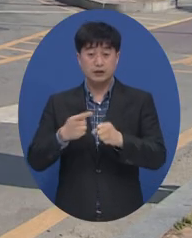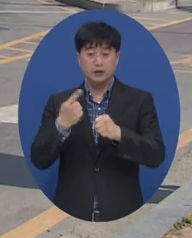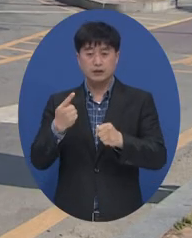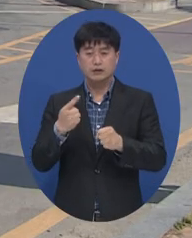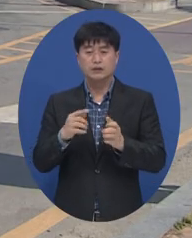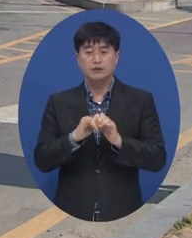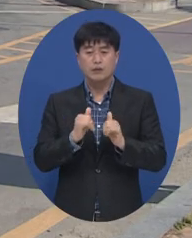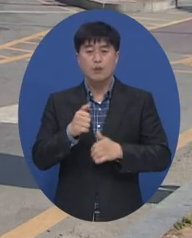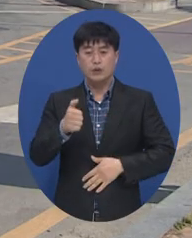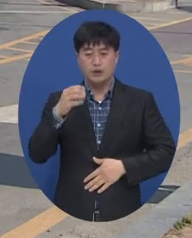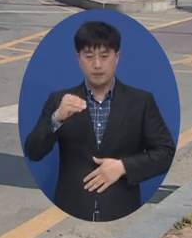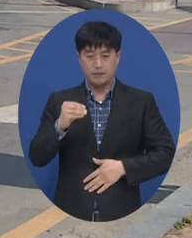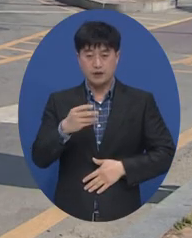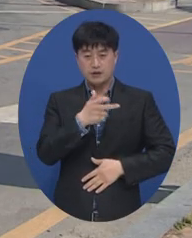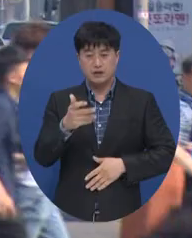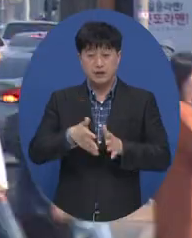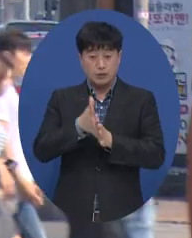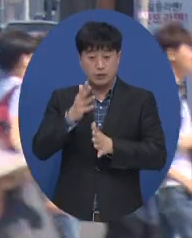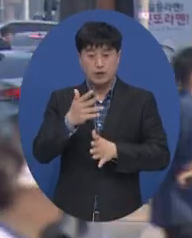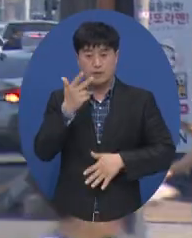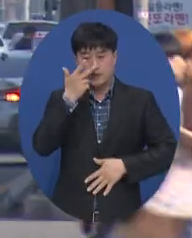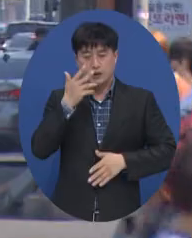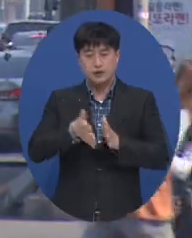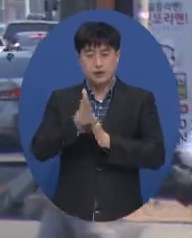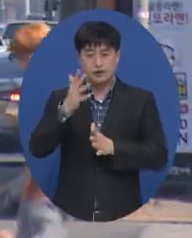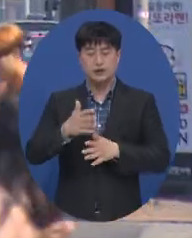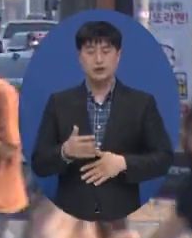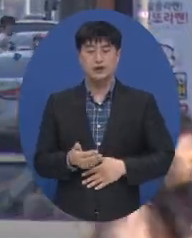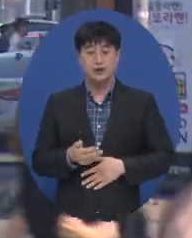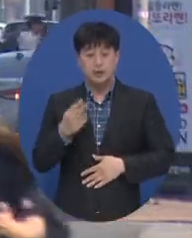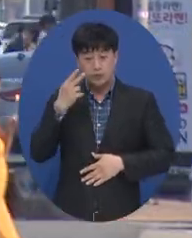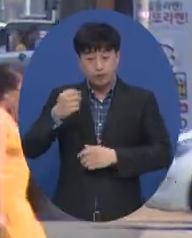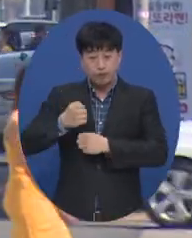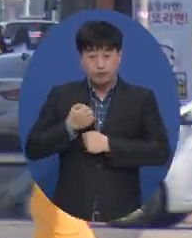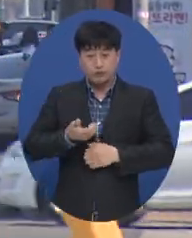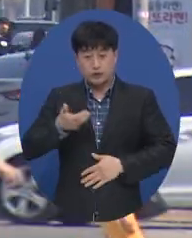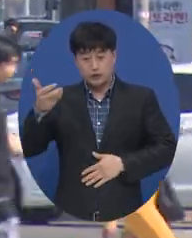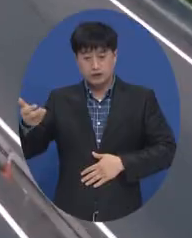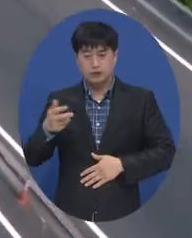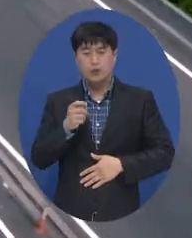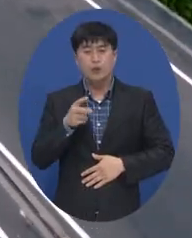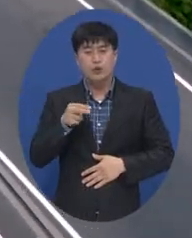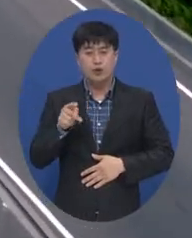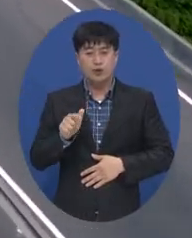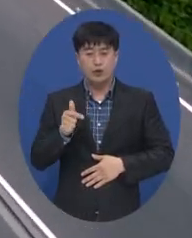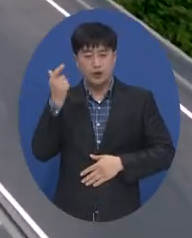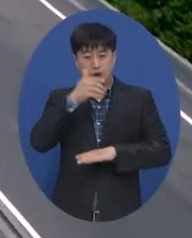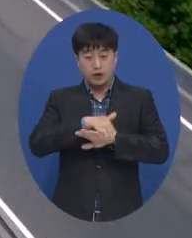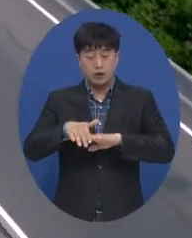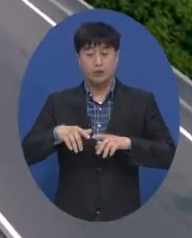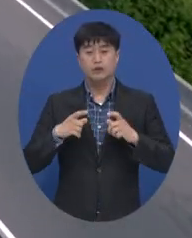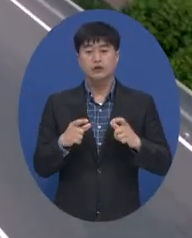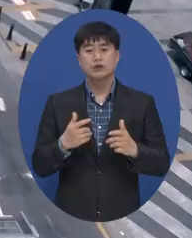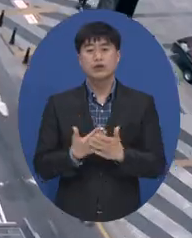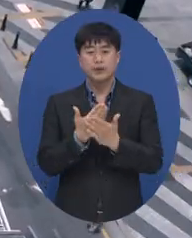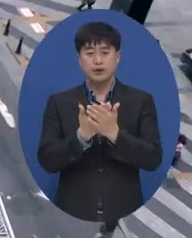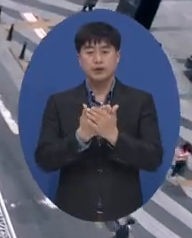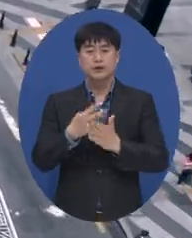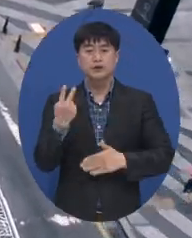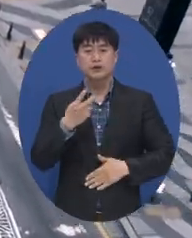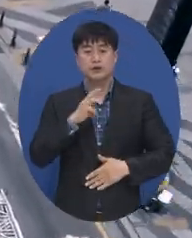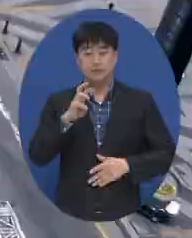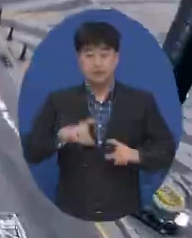지난해 인구 50만 대도시에 진입한 평택시. 주한미군 기지의 이전과 고덕 국제화 계획지구의 성장으로